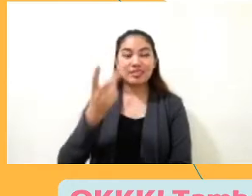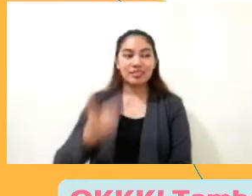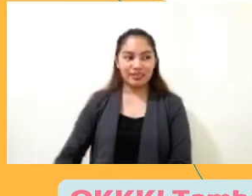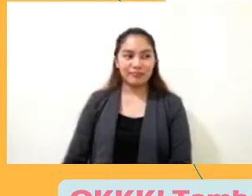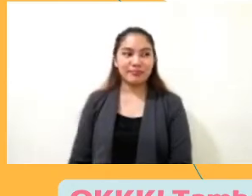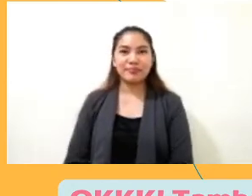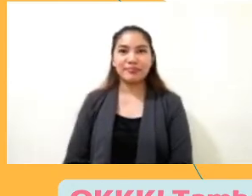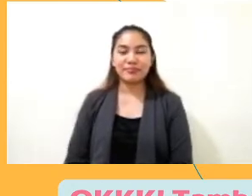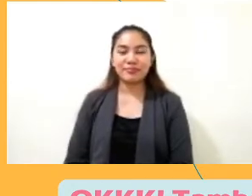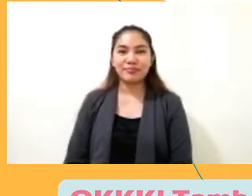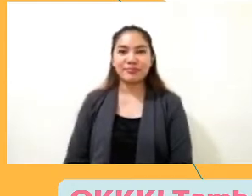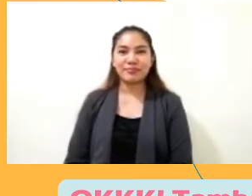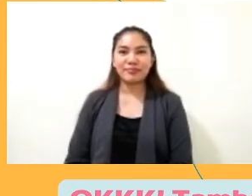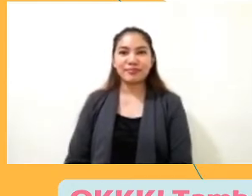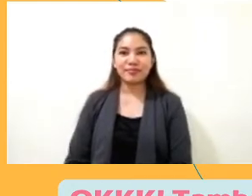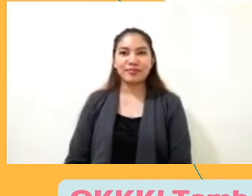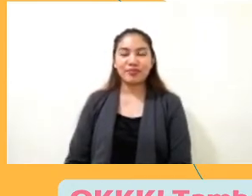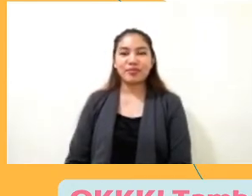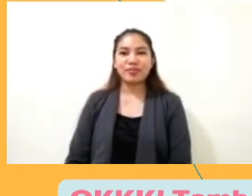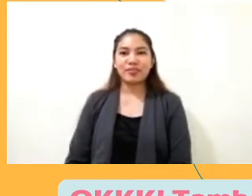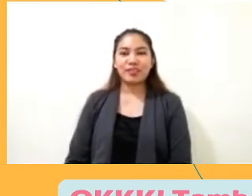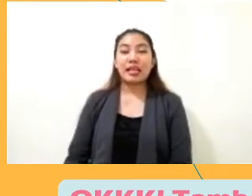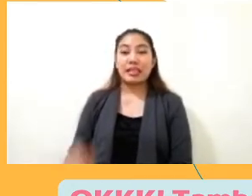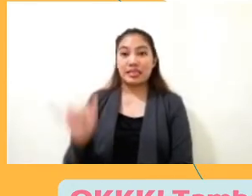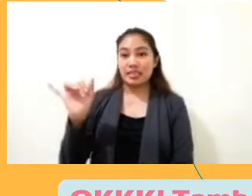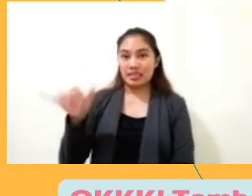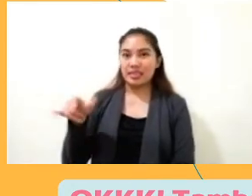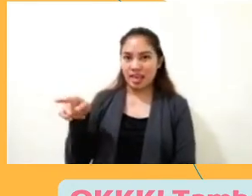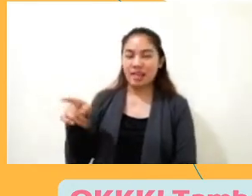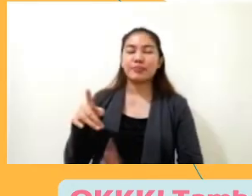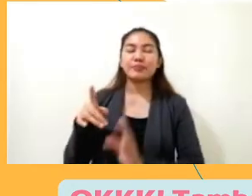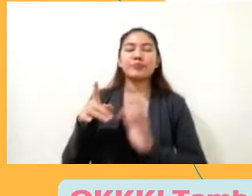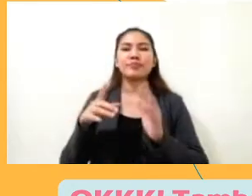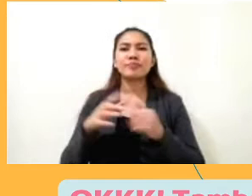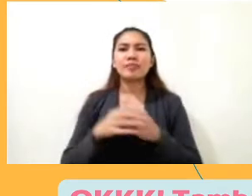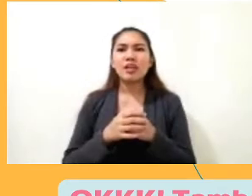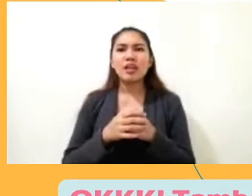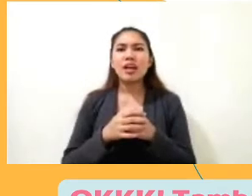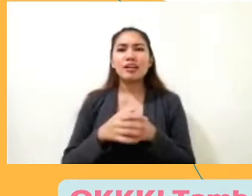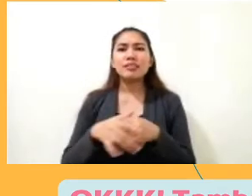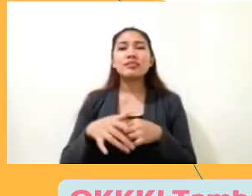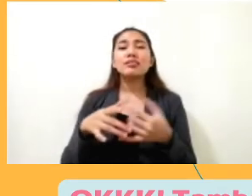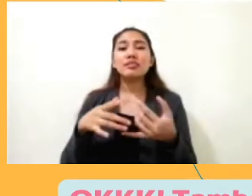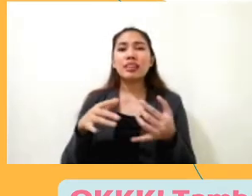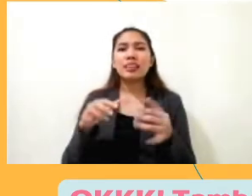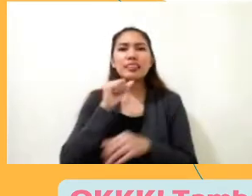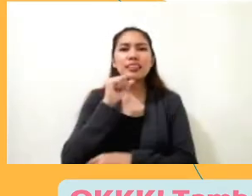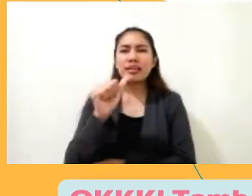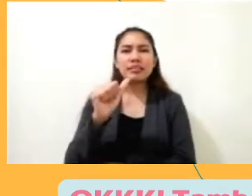Naintindihan ba natin? Ayun. So, ganun lang. Hindi nyo kailangan